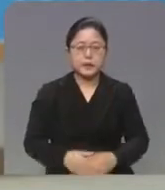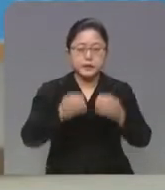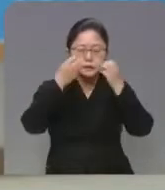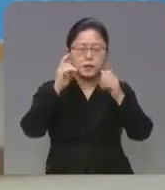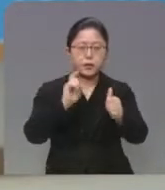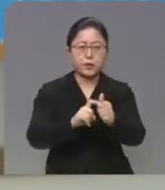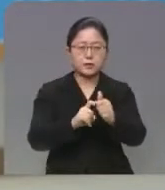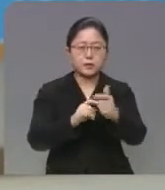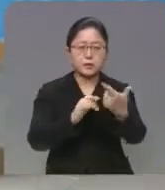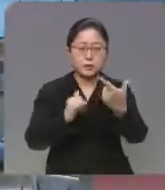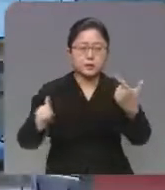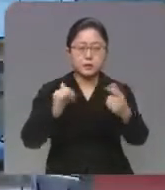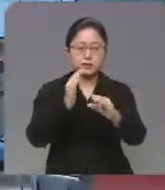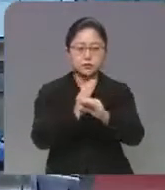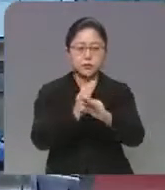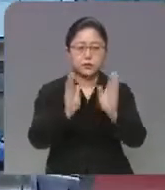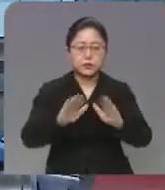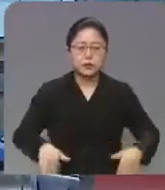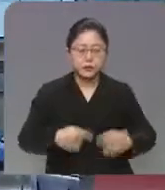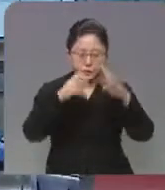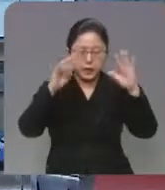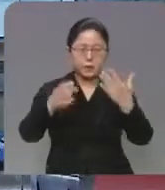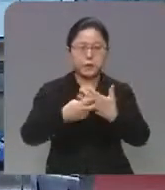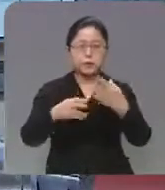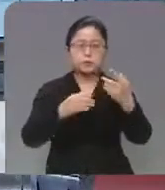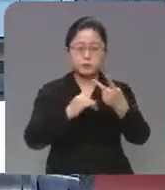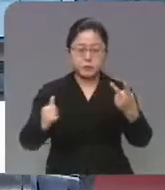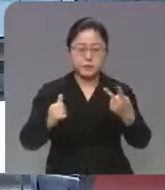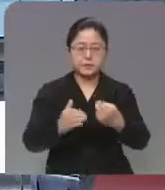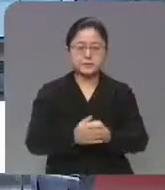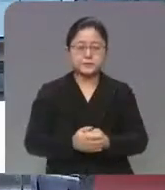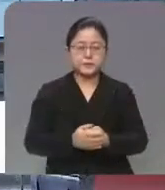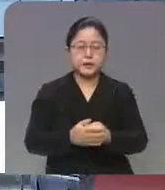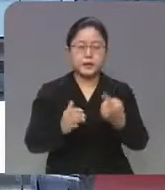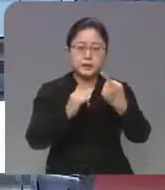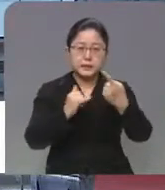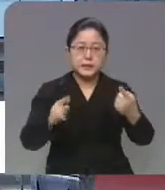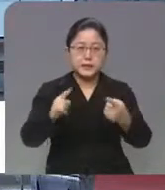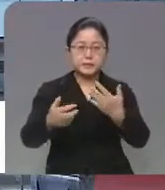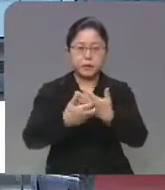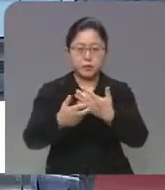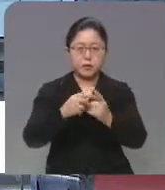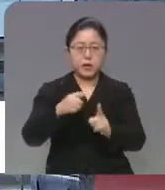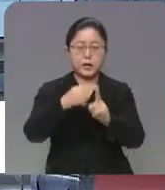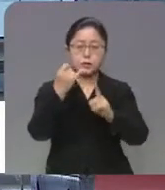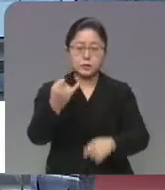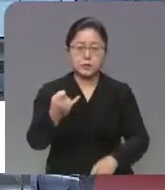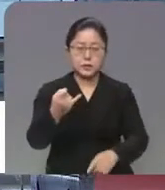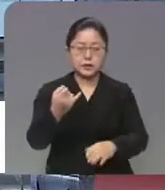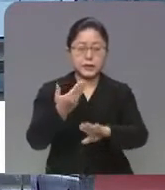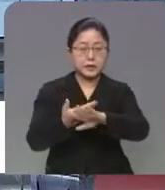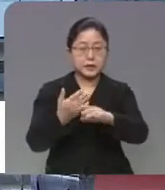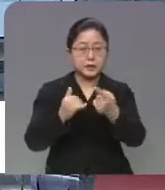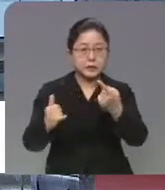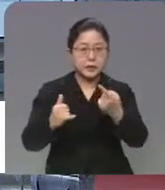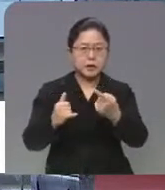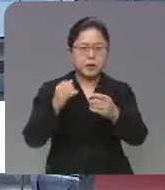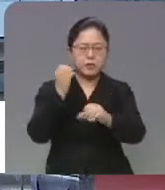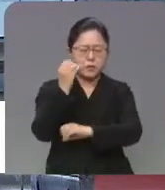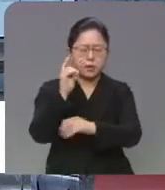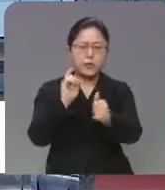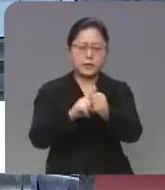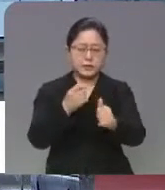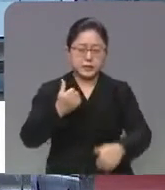신규 확진자 6명 가운데 전남대병원 연관이 2명인데요. 한 명은 이 병원 간호사이고 나머지 한 명은 기존